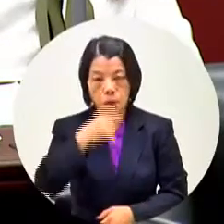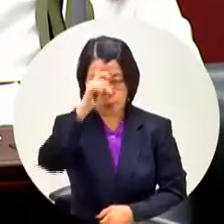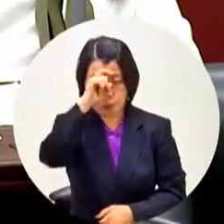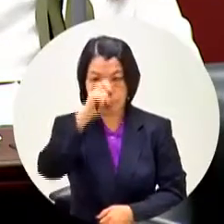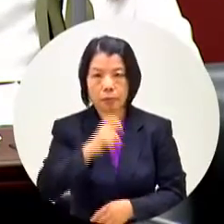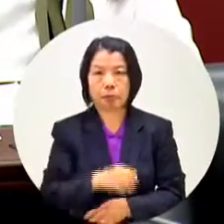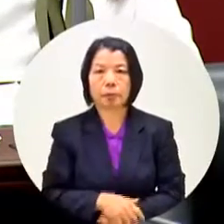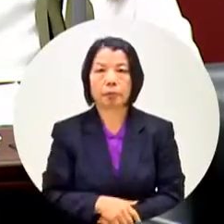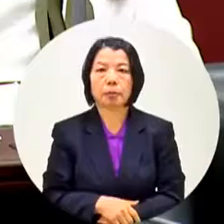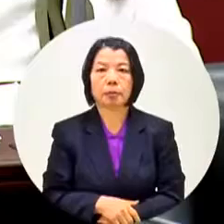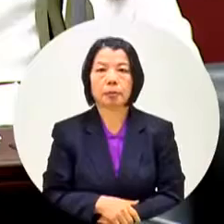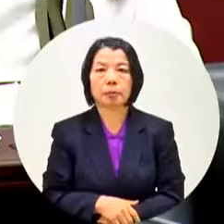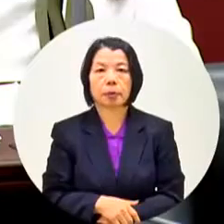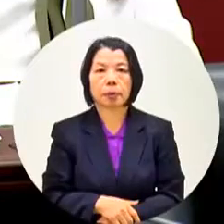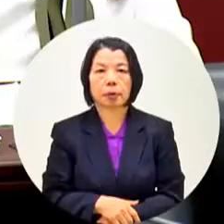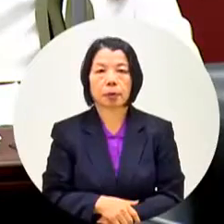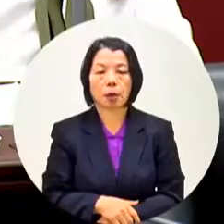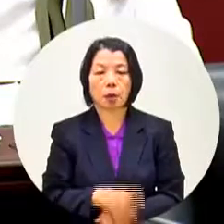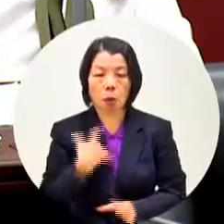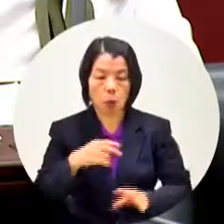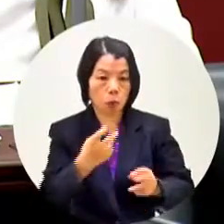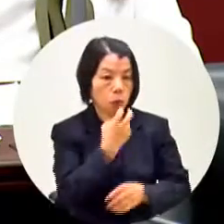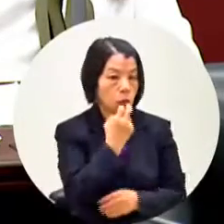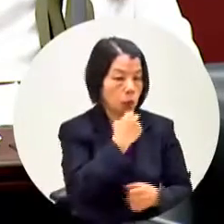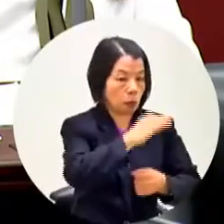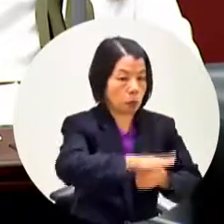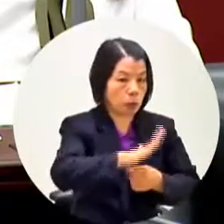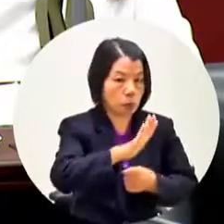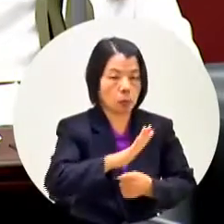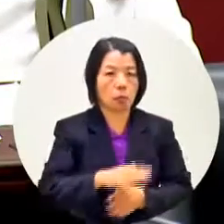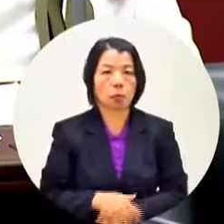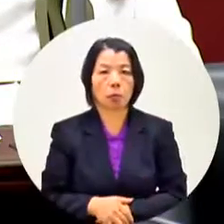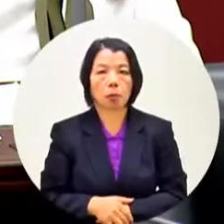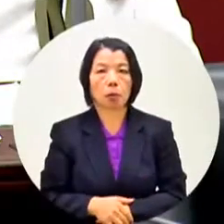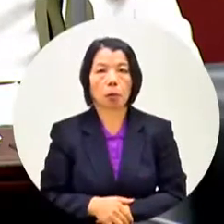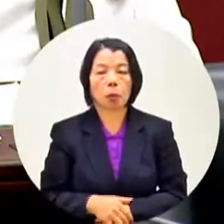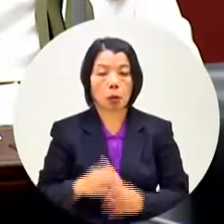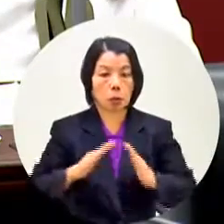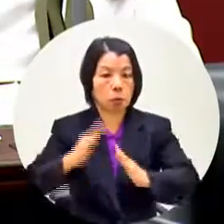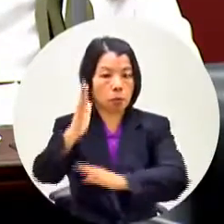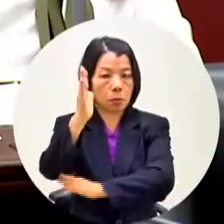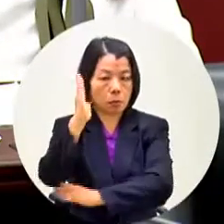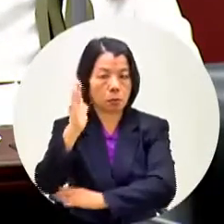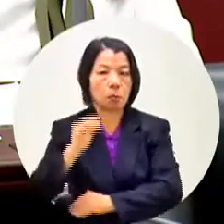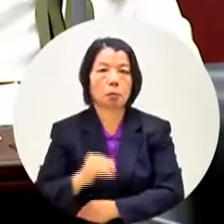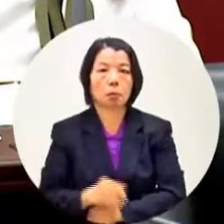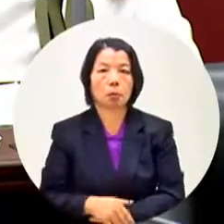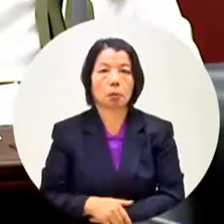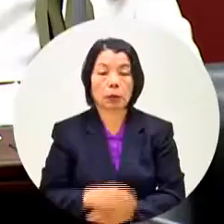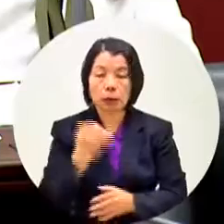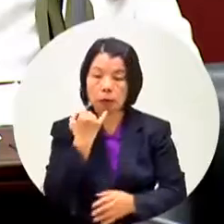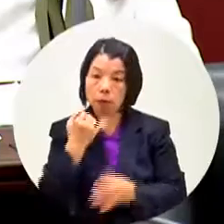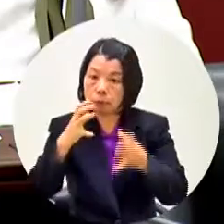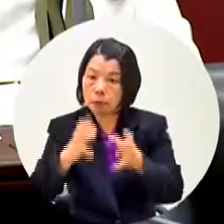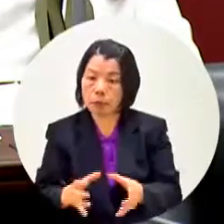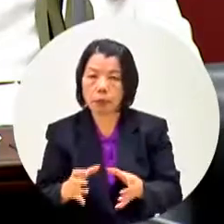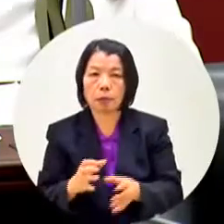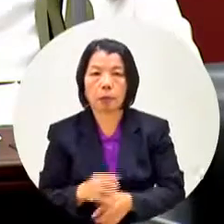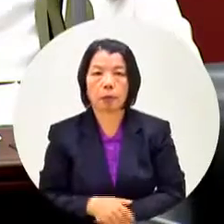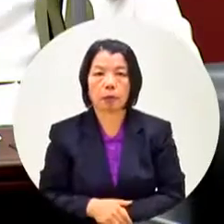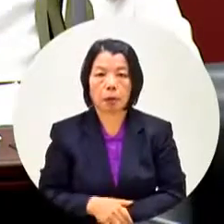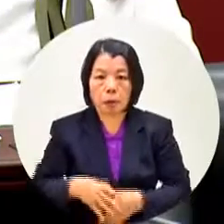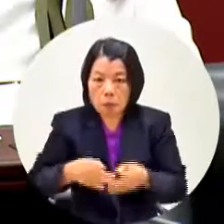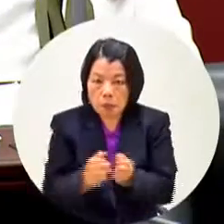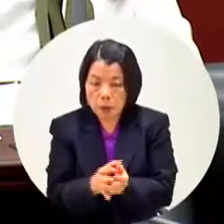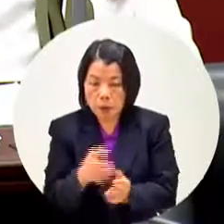是一个不是那么希望发生的状那么希望的状况。好，我会希望本席会希望说除了我们中央